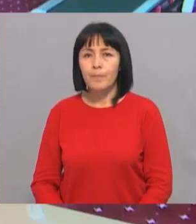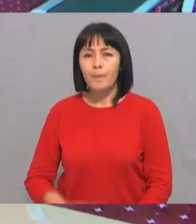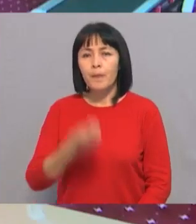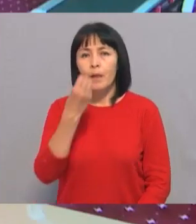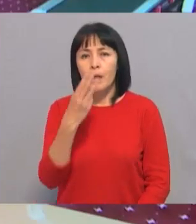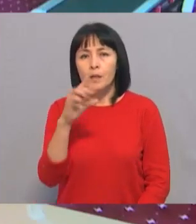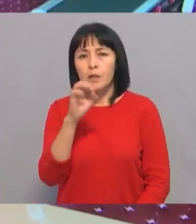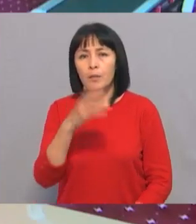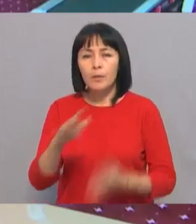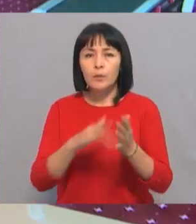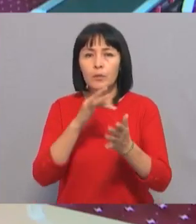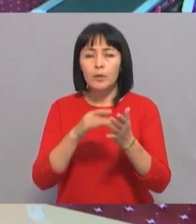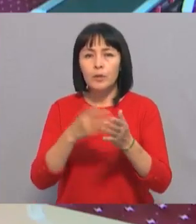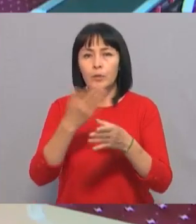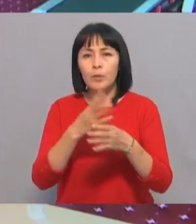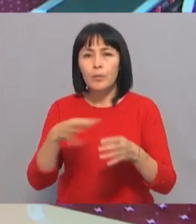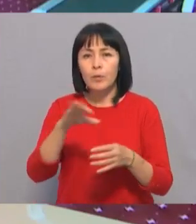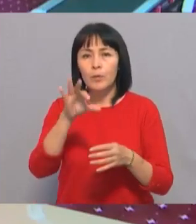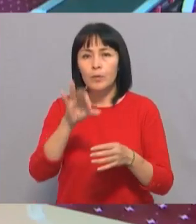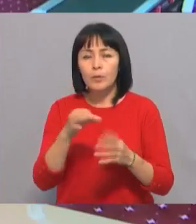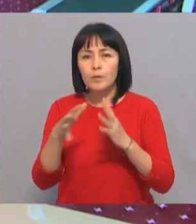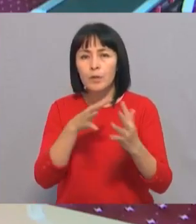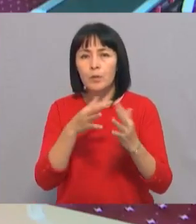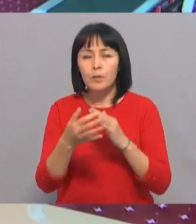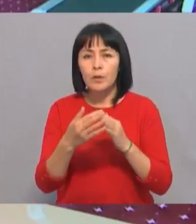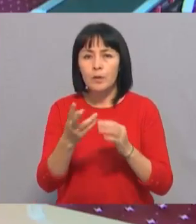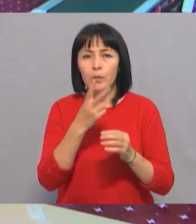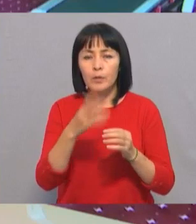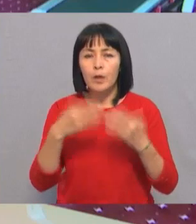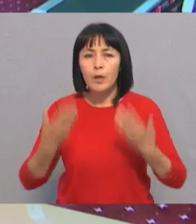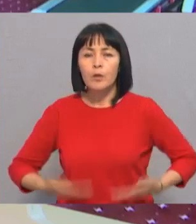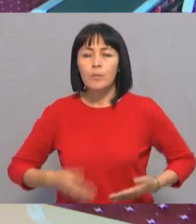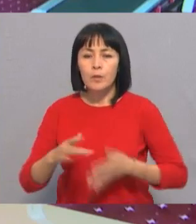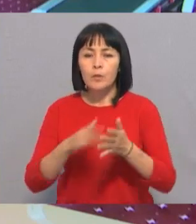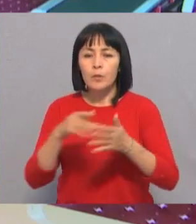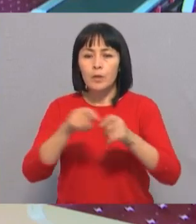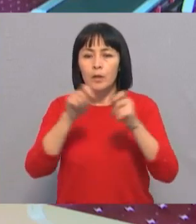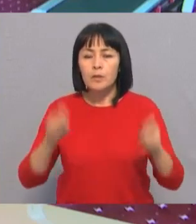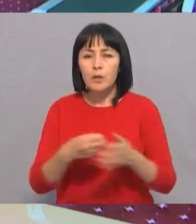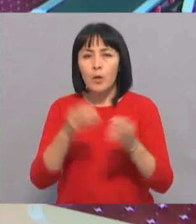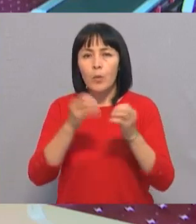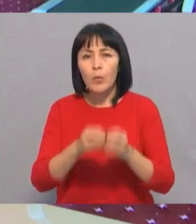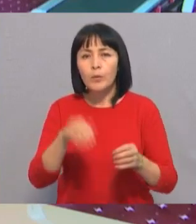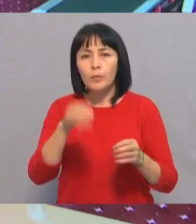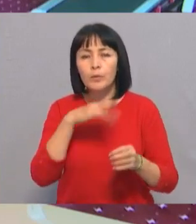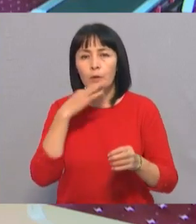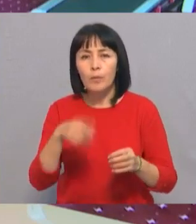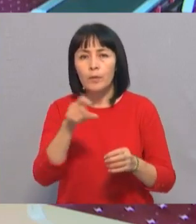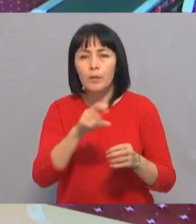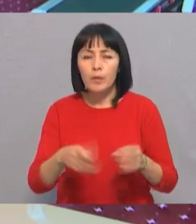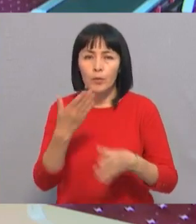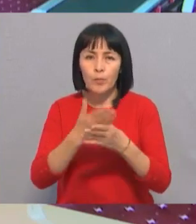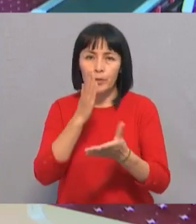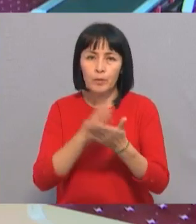Şapağat ortalığının şarapatın bükül ordabasılıklar körüp otur. Әлеуметтік орталық ашылғалы бері 10 мыңнан астам адамға қызмет